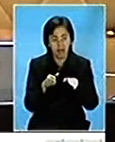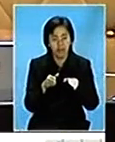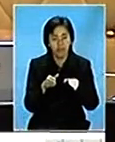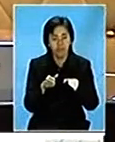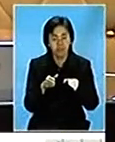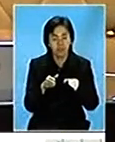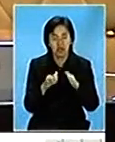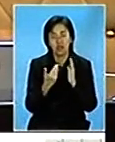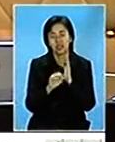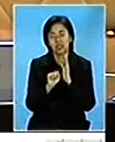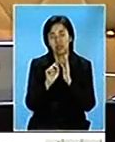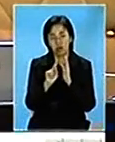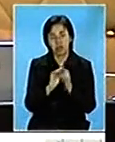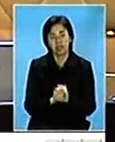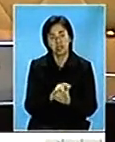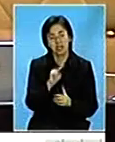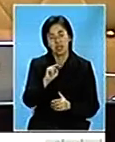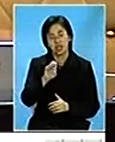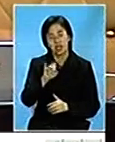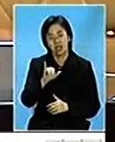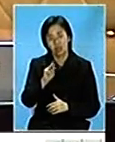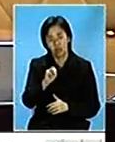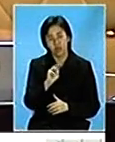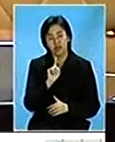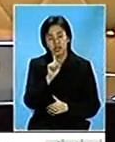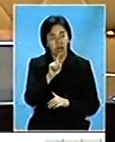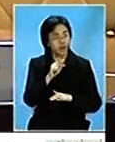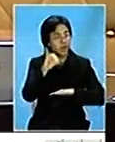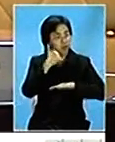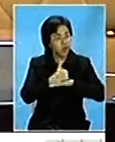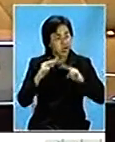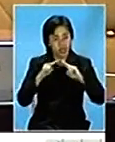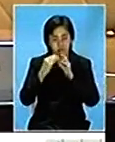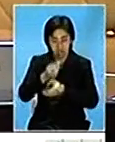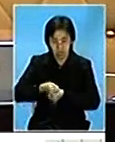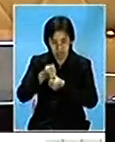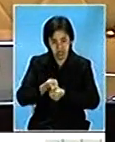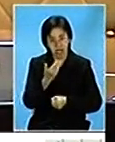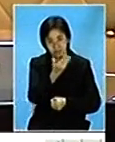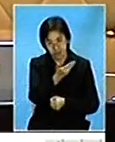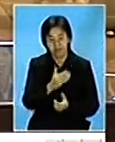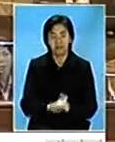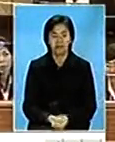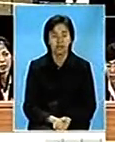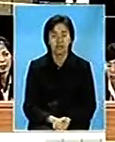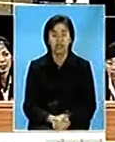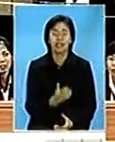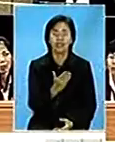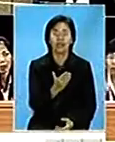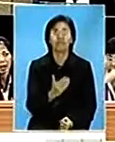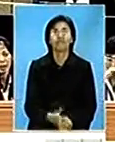กลนครครับของท่านนิยมเวชกามาถามรัฐมนตรีว่าการกระทรวงเกษตรและสหกรณ์ครับเชิญท่านนิยม